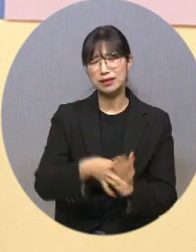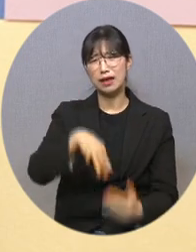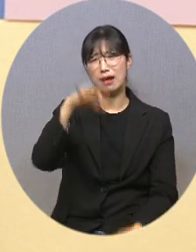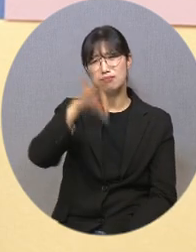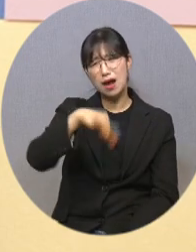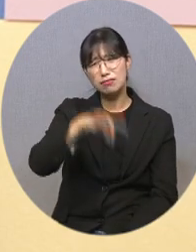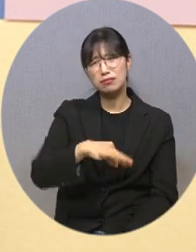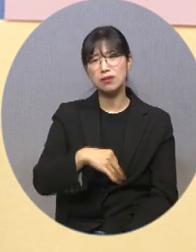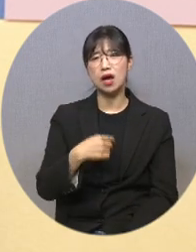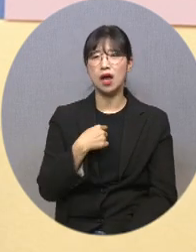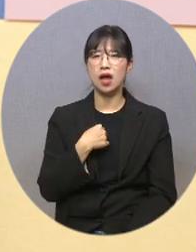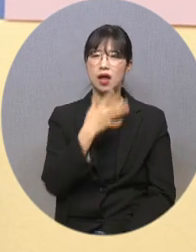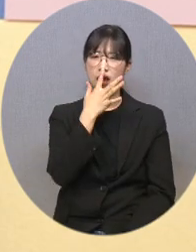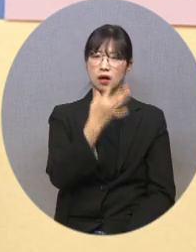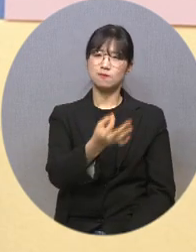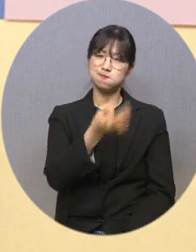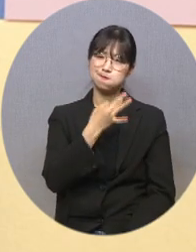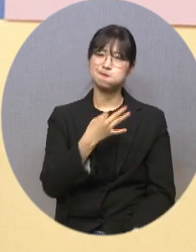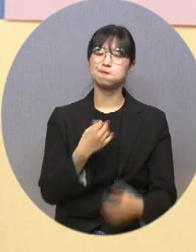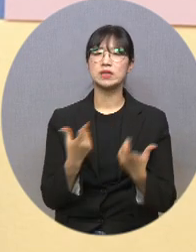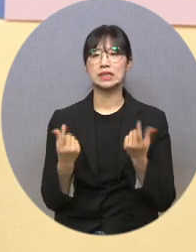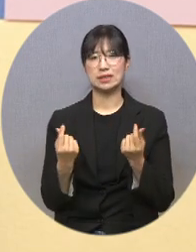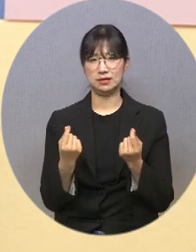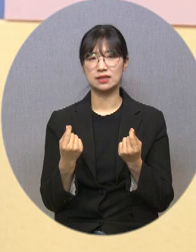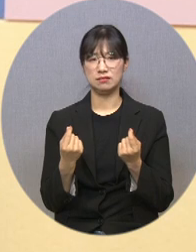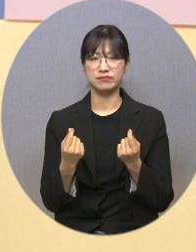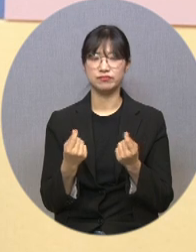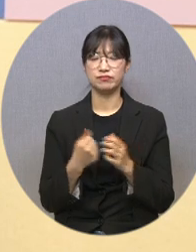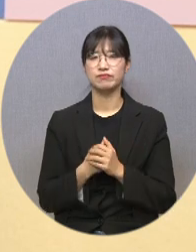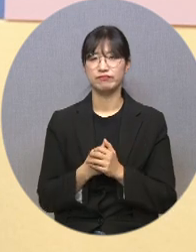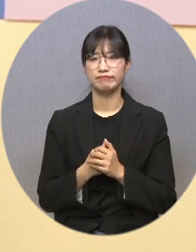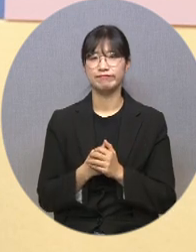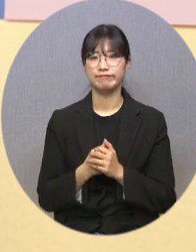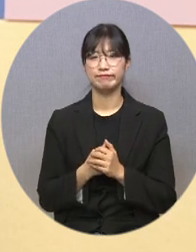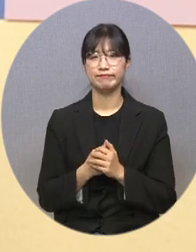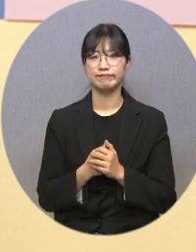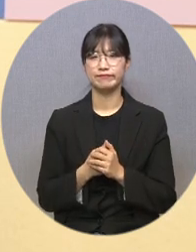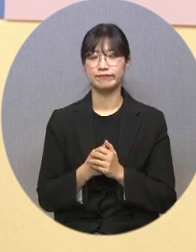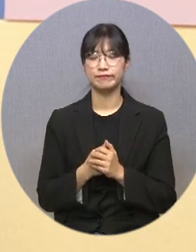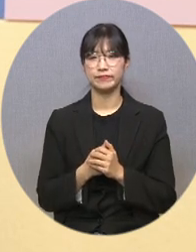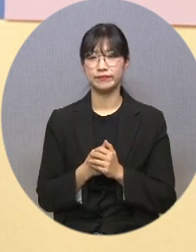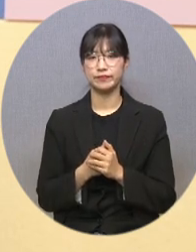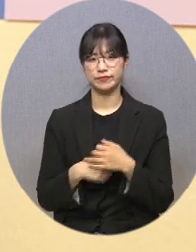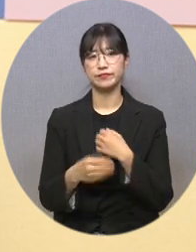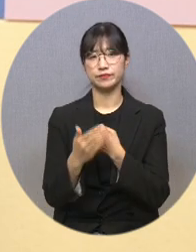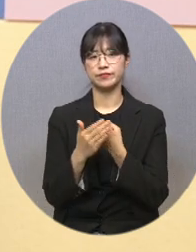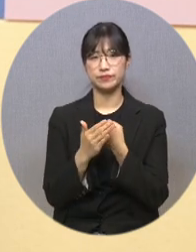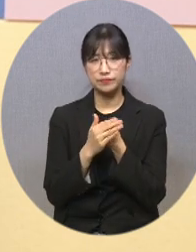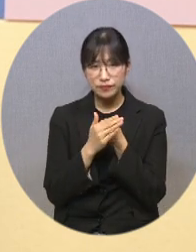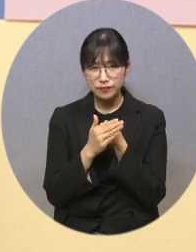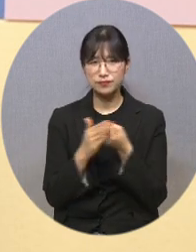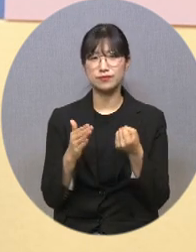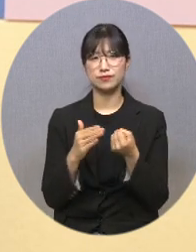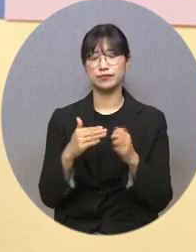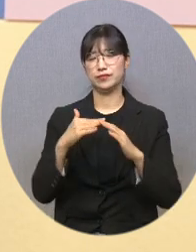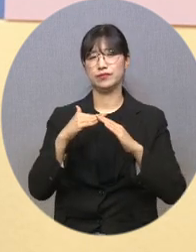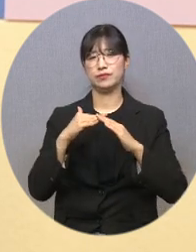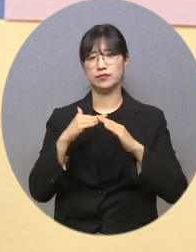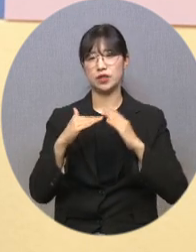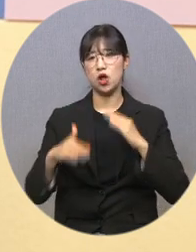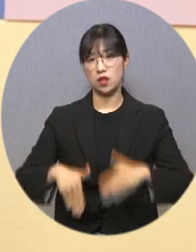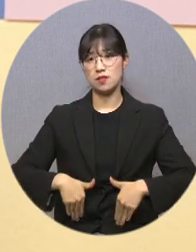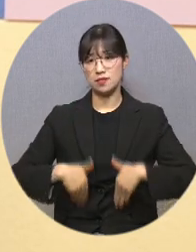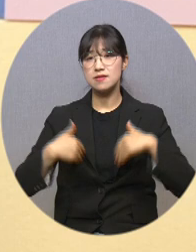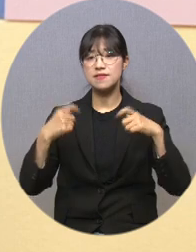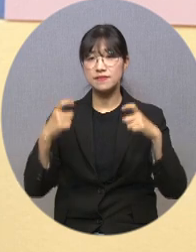너무 자존심 상하는 일 아니냐. 그렇죠. 이런 말씀들을 많이 하셨습니다. 그래서 오죽했으면